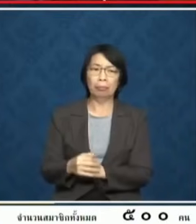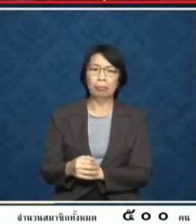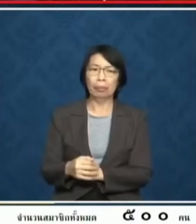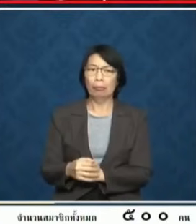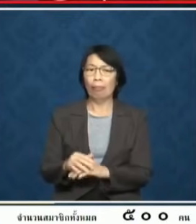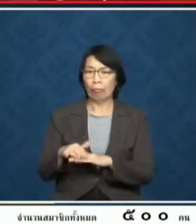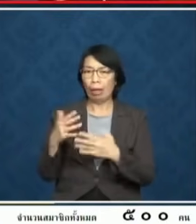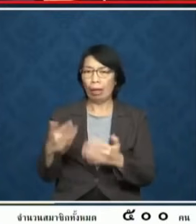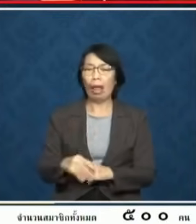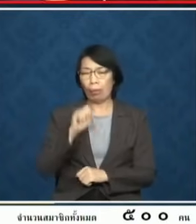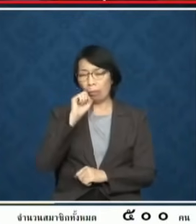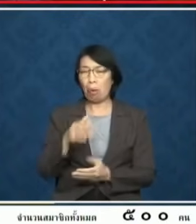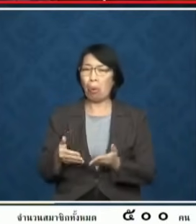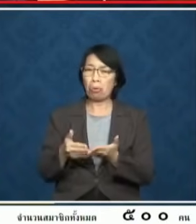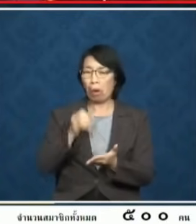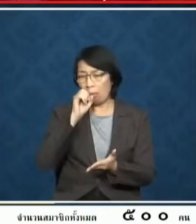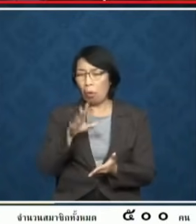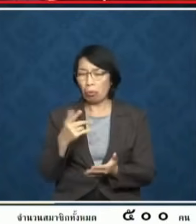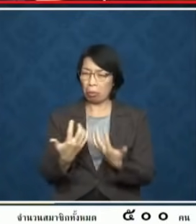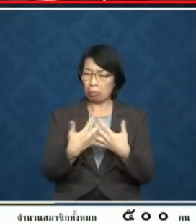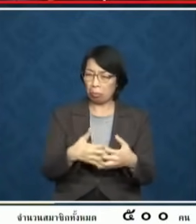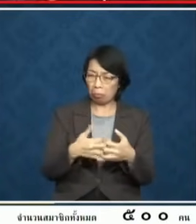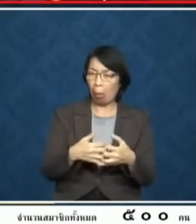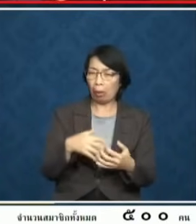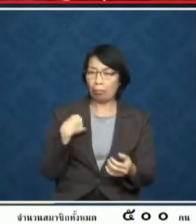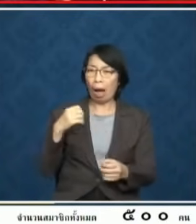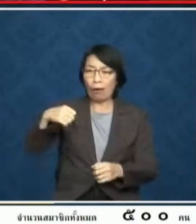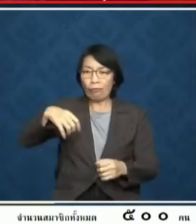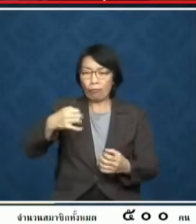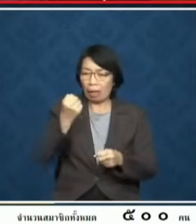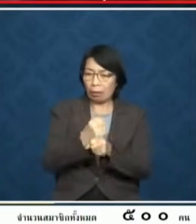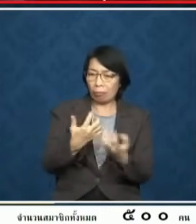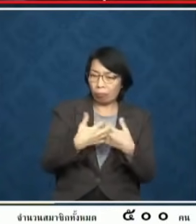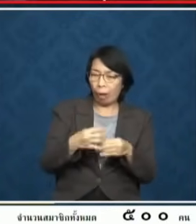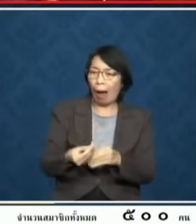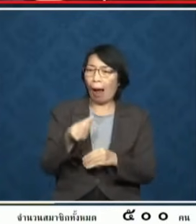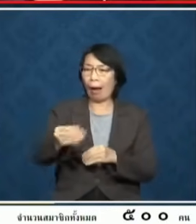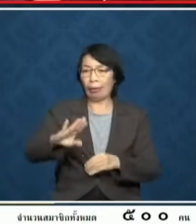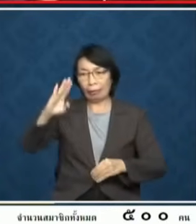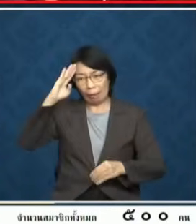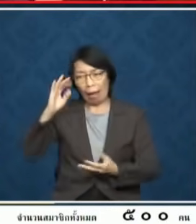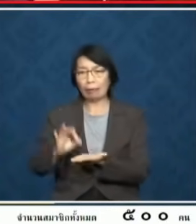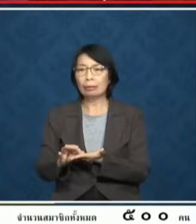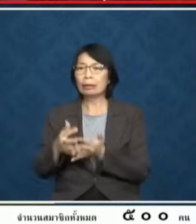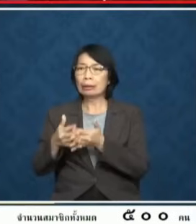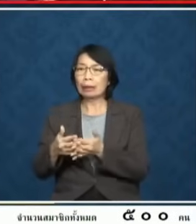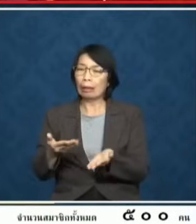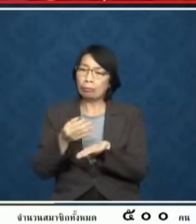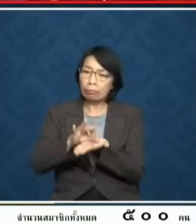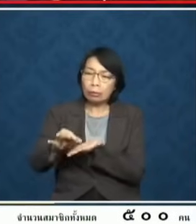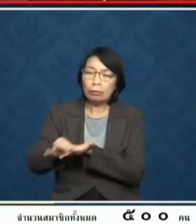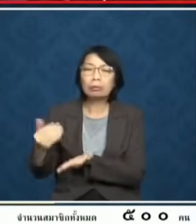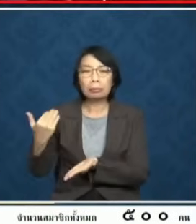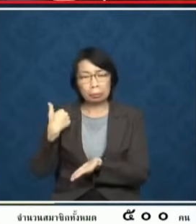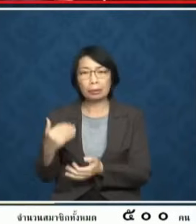อ้างเรื่องความจำเป็นในอดีตที่ต้องเดินเครื่องจำหน่ายไฟฟ้าให้กับหน่วยงานราชการทหารแล้วก็ฐานทัพเรือเนี่ยล่ะค่ะ